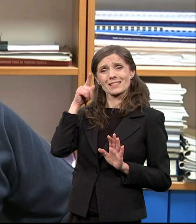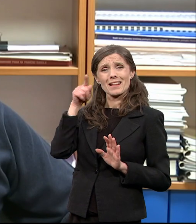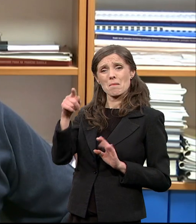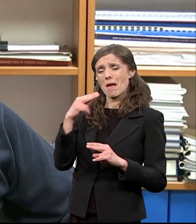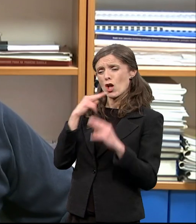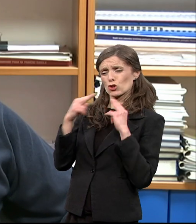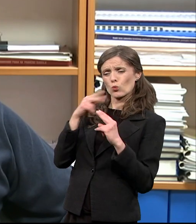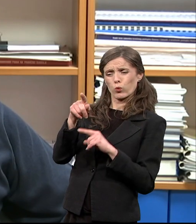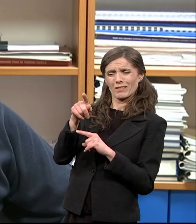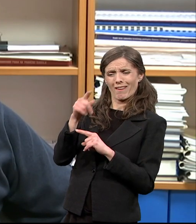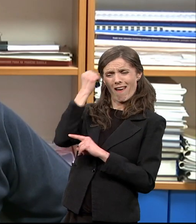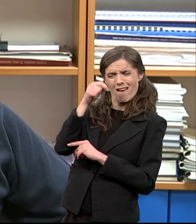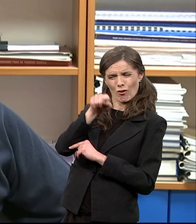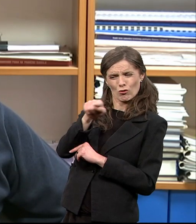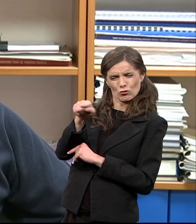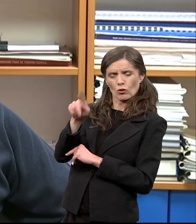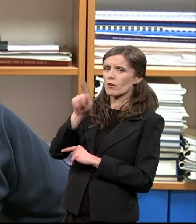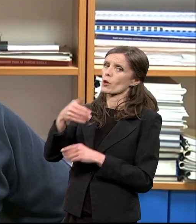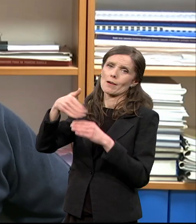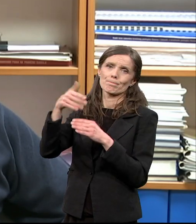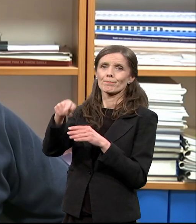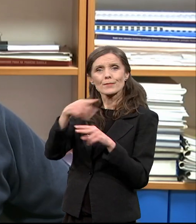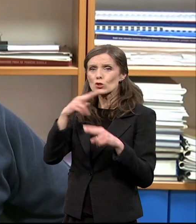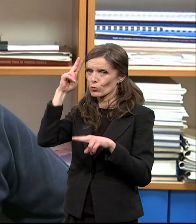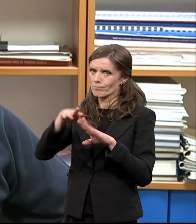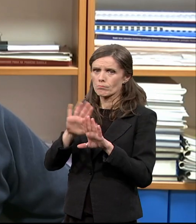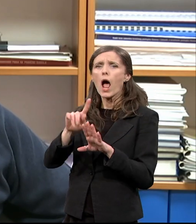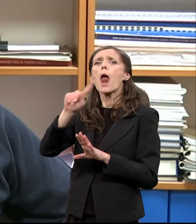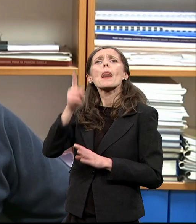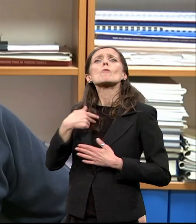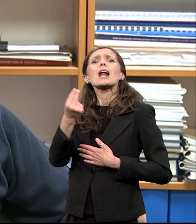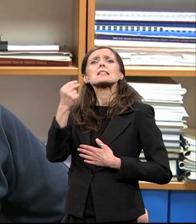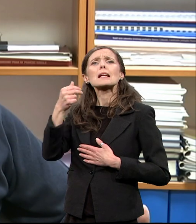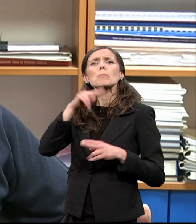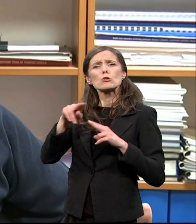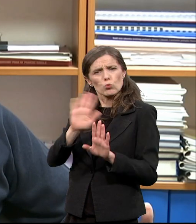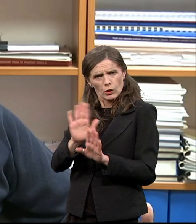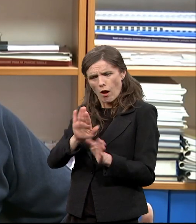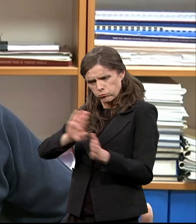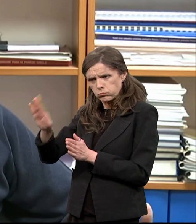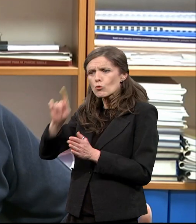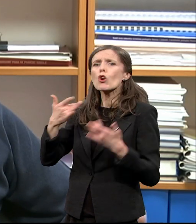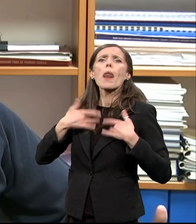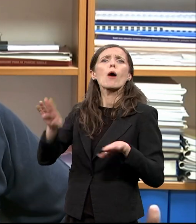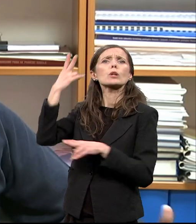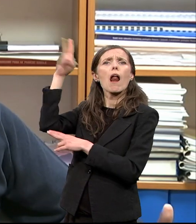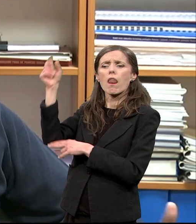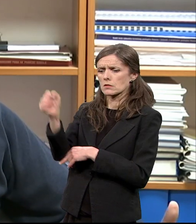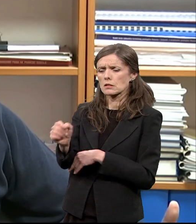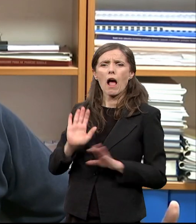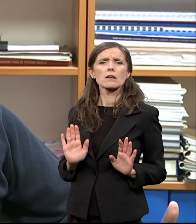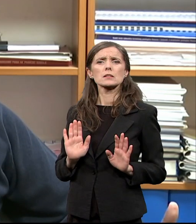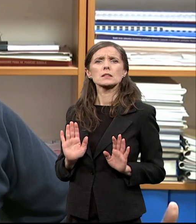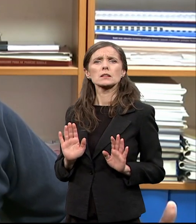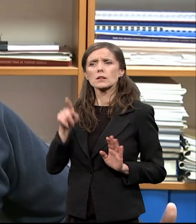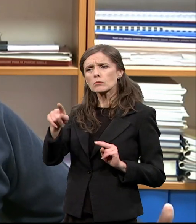lokalne moraju izuzeti iz ovih predmeta. Ne moraju da sude sudije Srbi, neka sude neutralne sudije stranci. Neka sude fer i